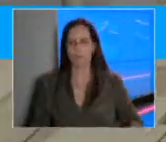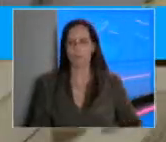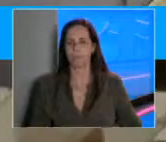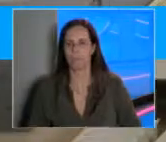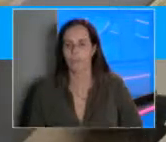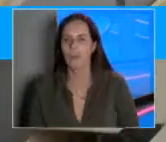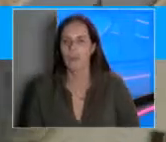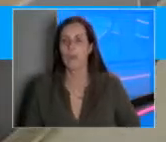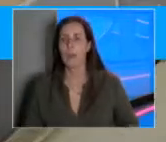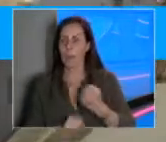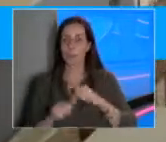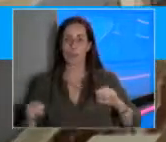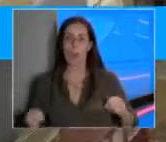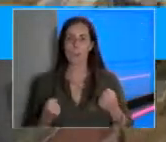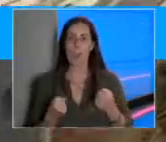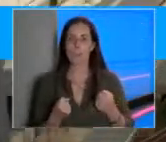עשו מאמצים.